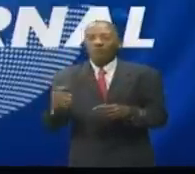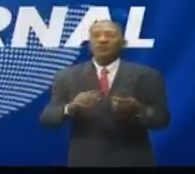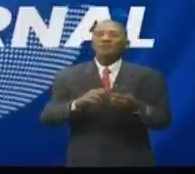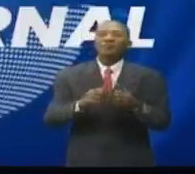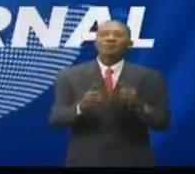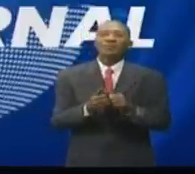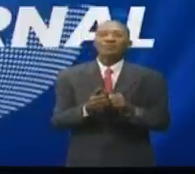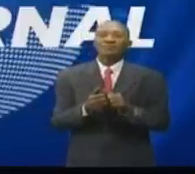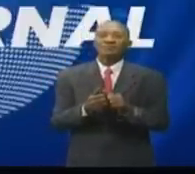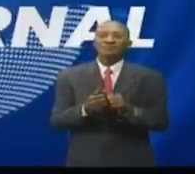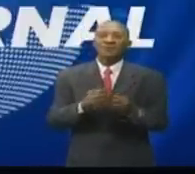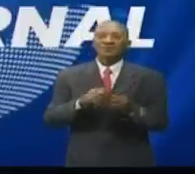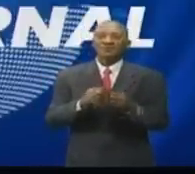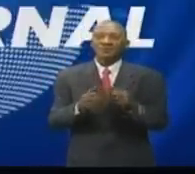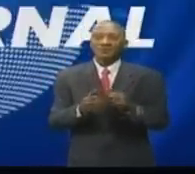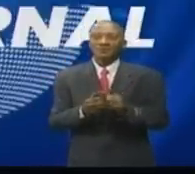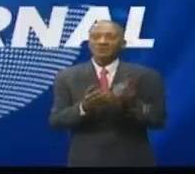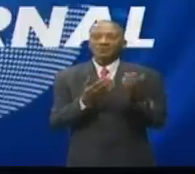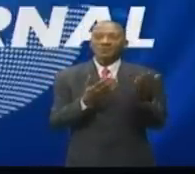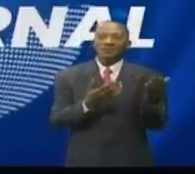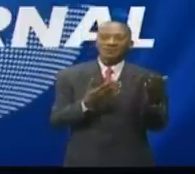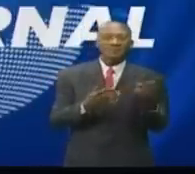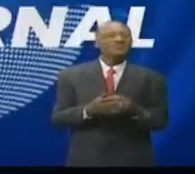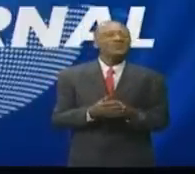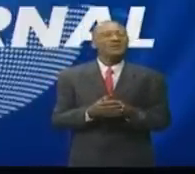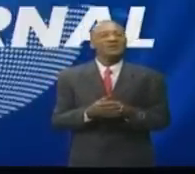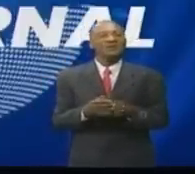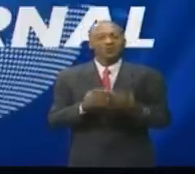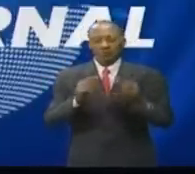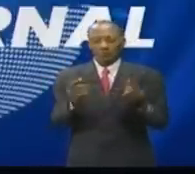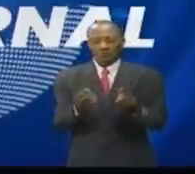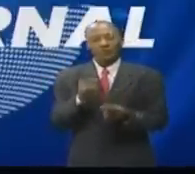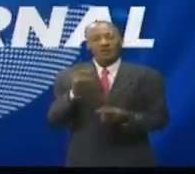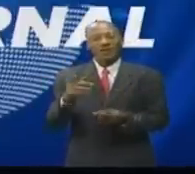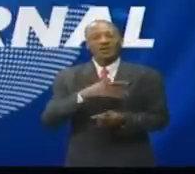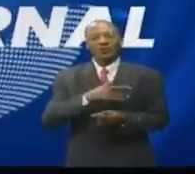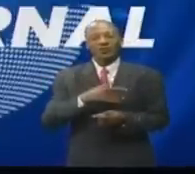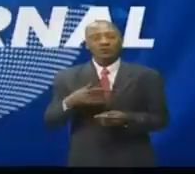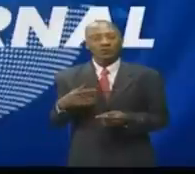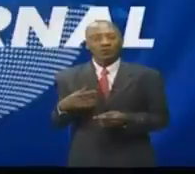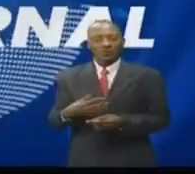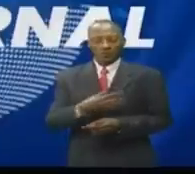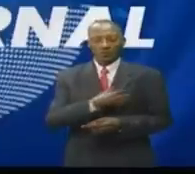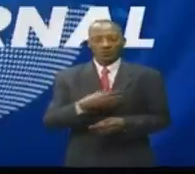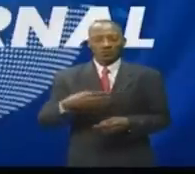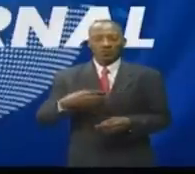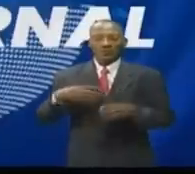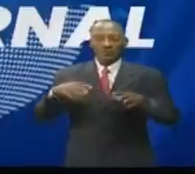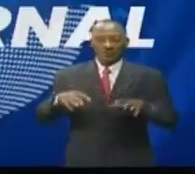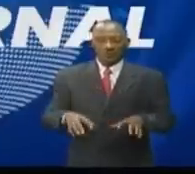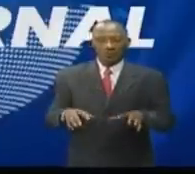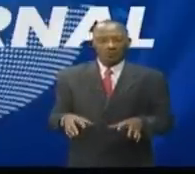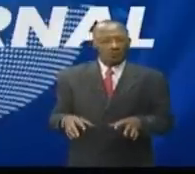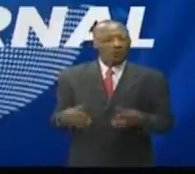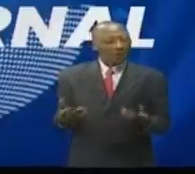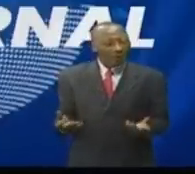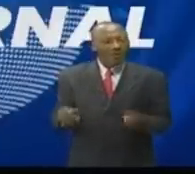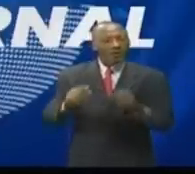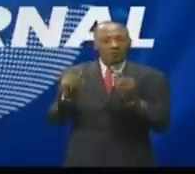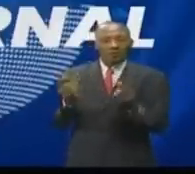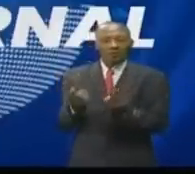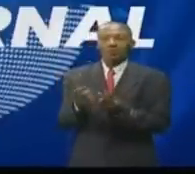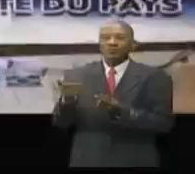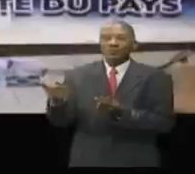la présidente de l'ONG Moissy à Congo, s'est entretenue avec les mamans de ces coins de la capitale, Paulette Lumba et Siandé et